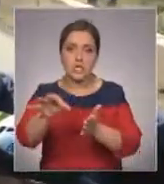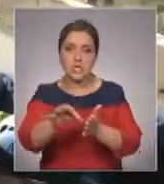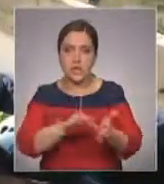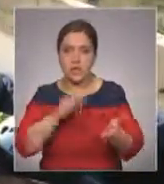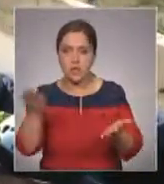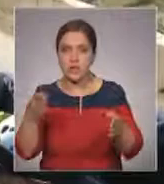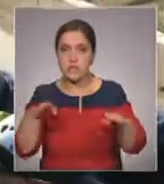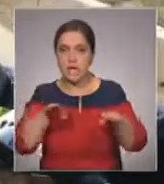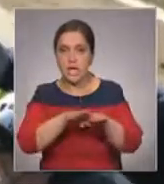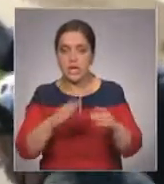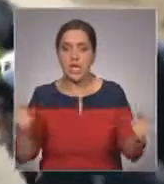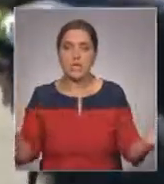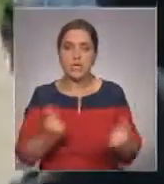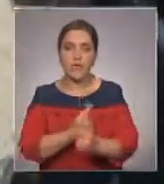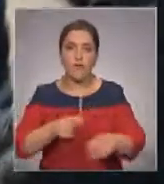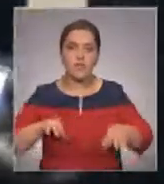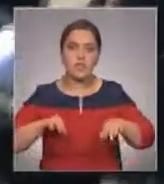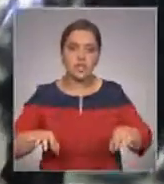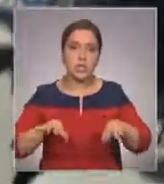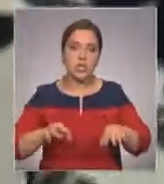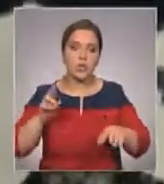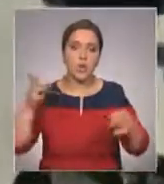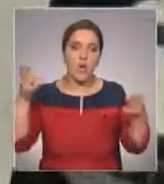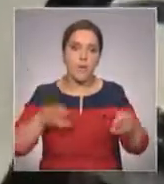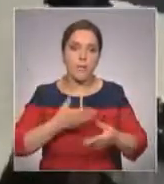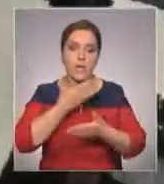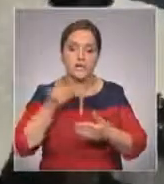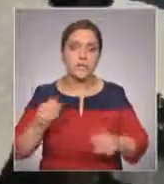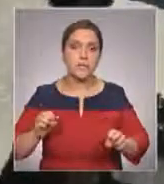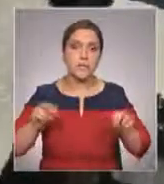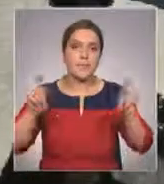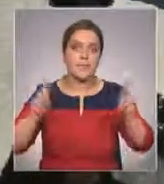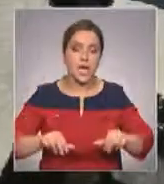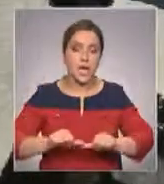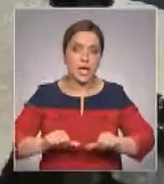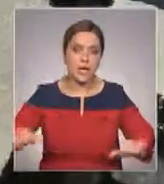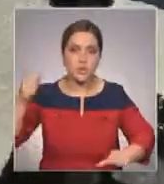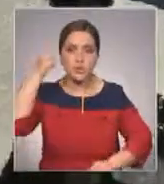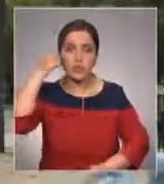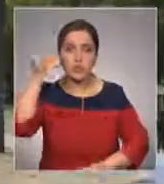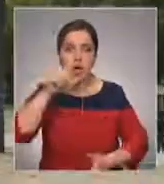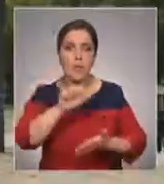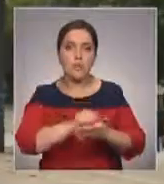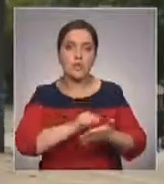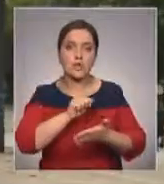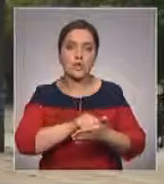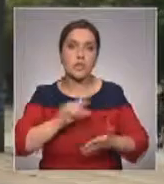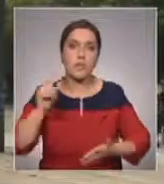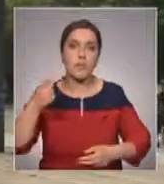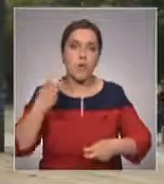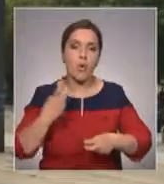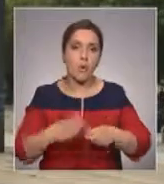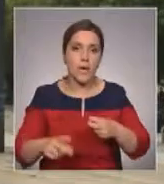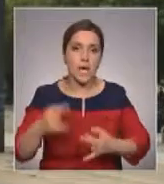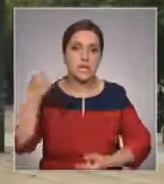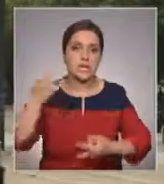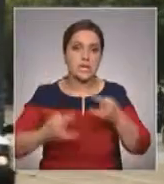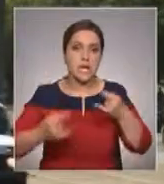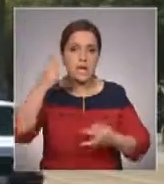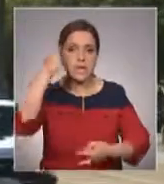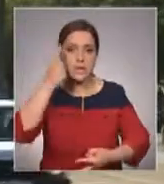перекрыли движение. К счастью, никто не пострадал. Сейчас специальная комиссия выясняет причины происшествия. Но нашему телеканалу